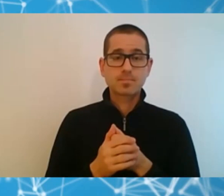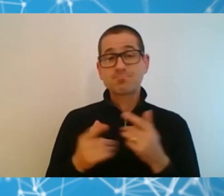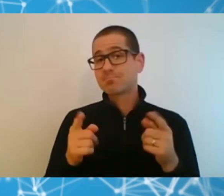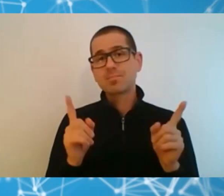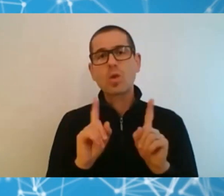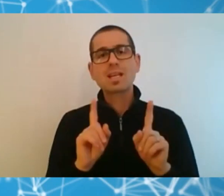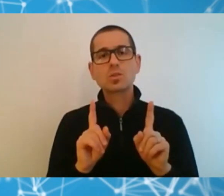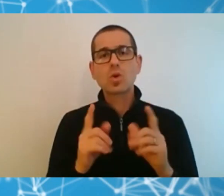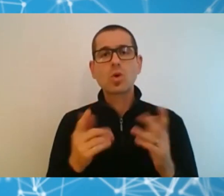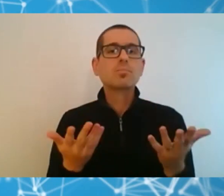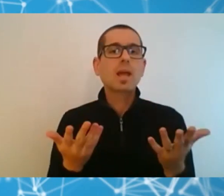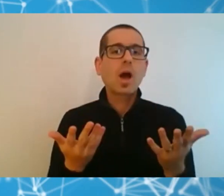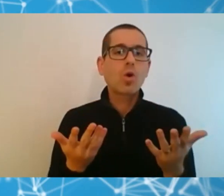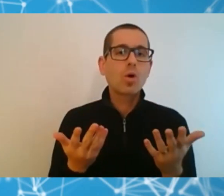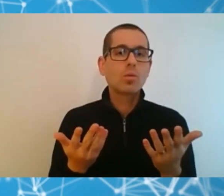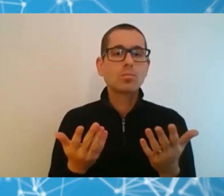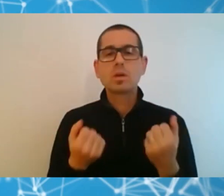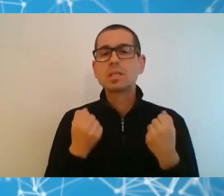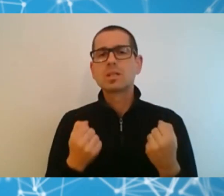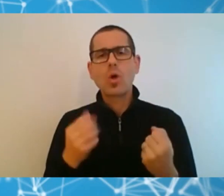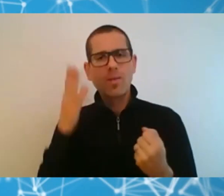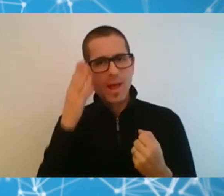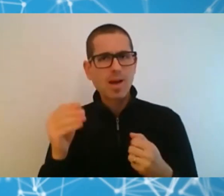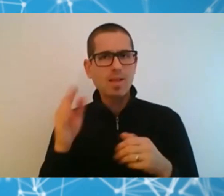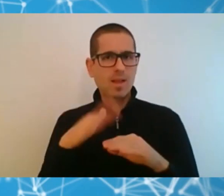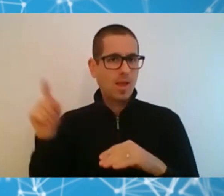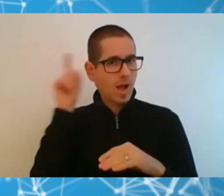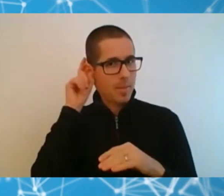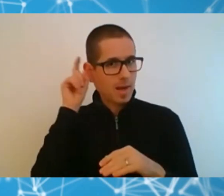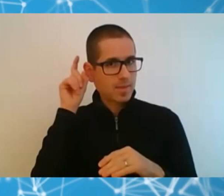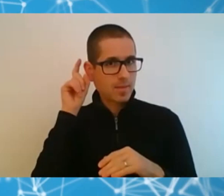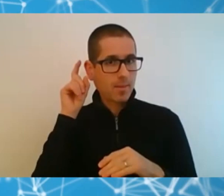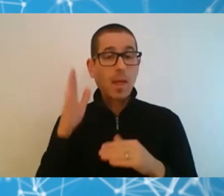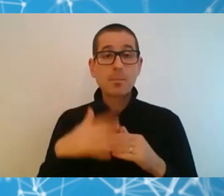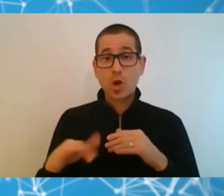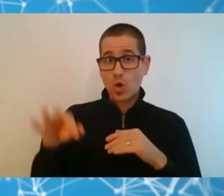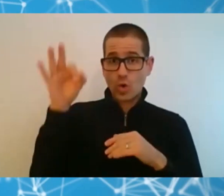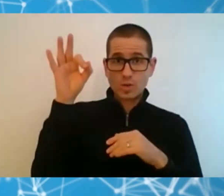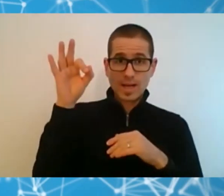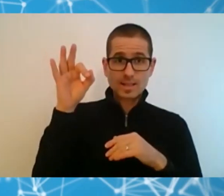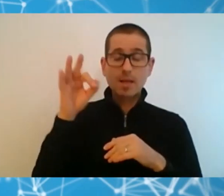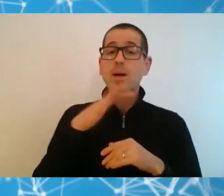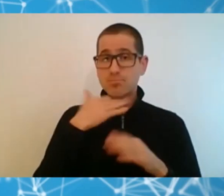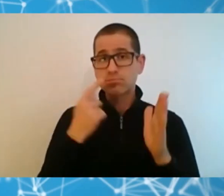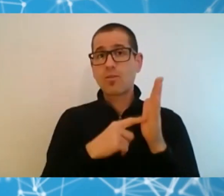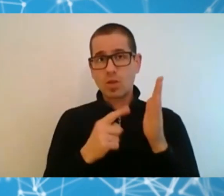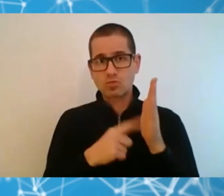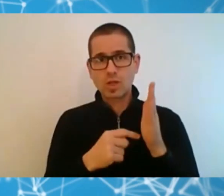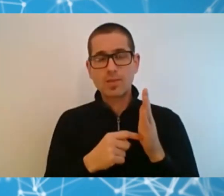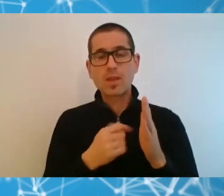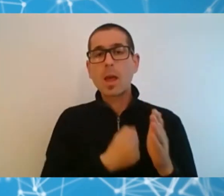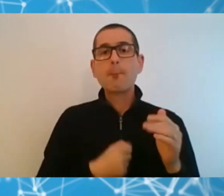neki, da bi se zelo navadili na slušni aparat. Pri odraslih pa je dostikrat